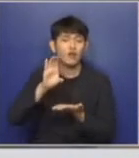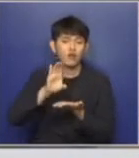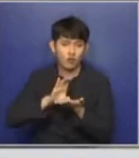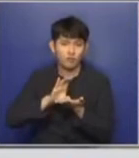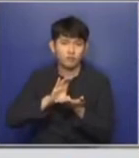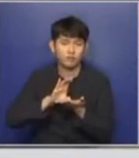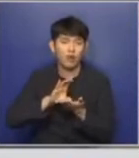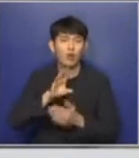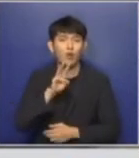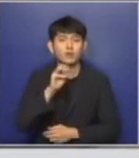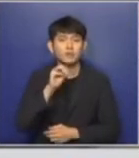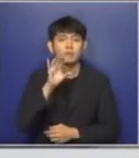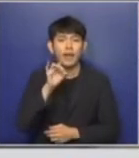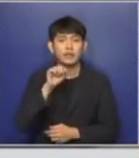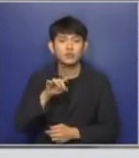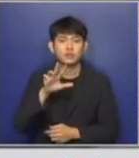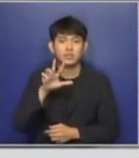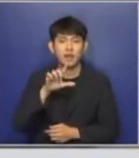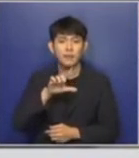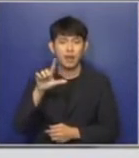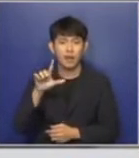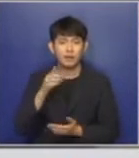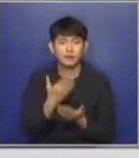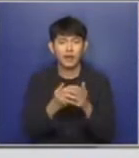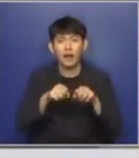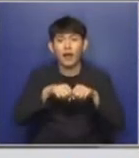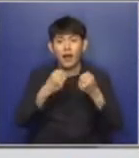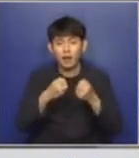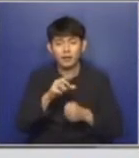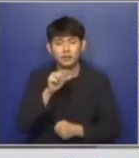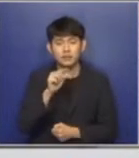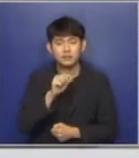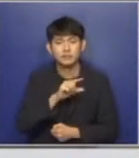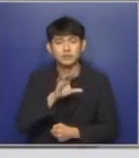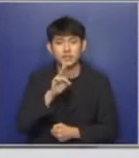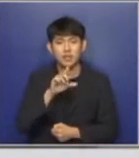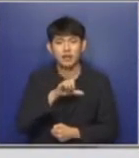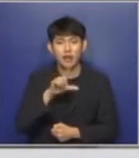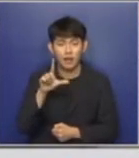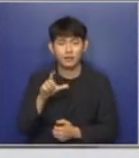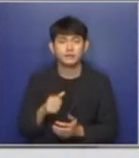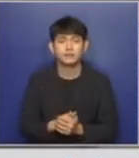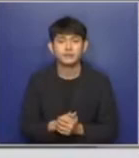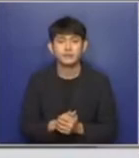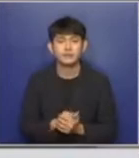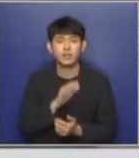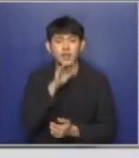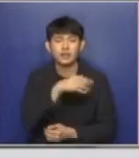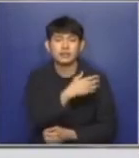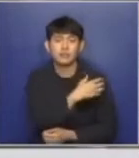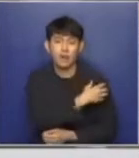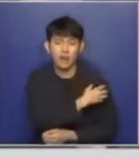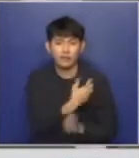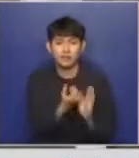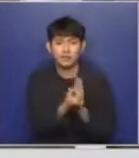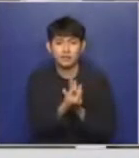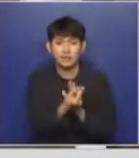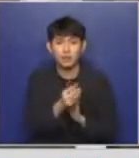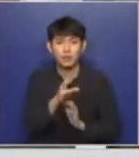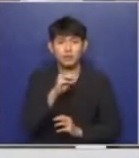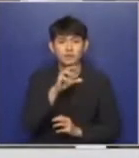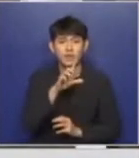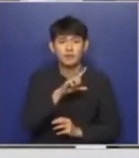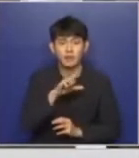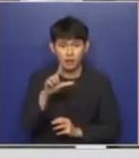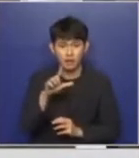าณ68.3 ล้านถูกตัดไป27ล้านบาทเทศบาลเมืองกันทลักษ์63ล้าน